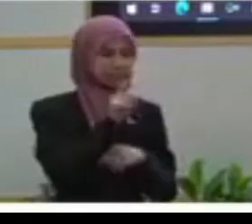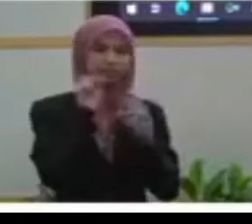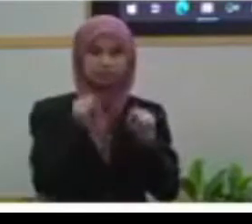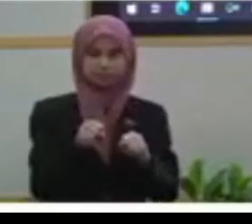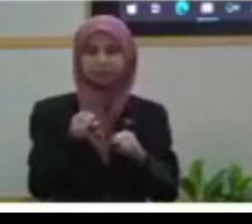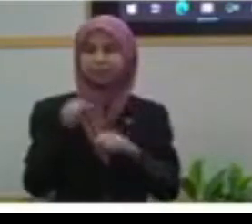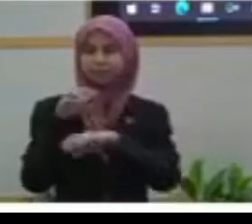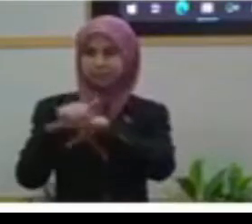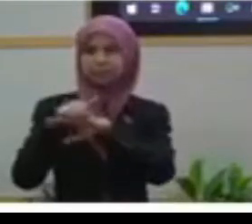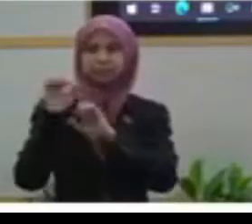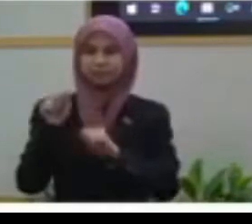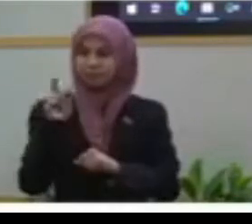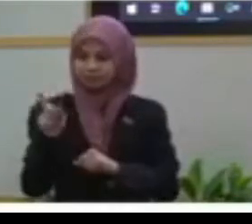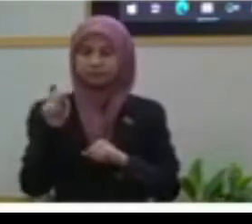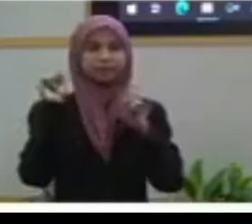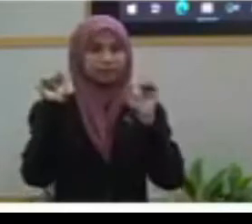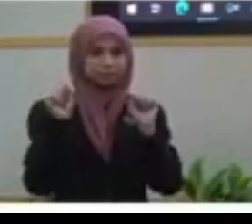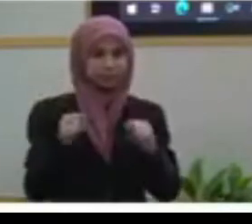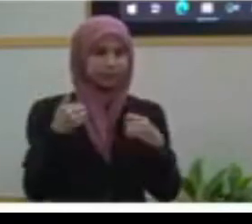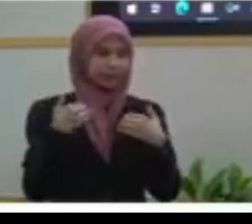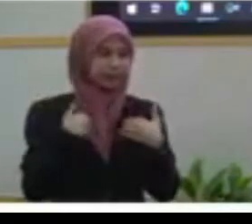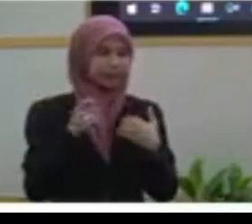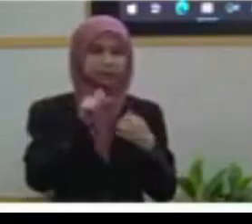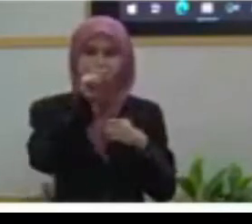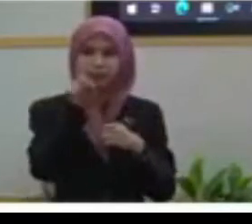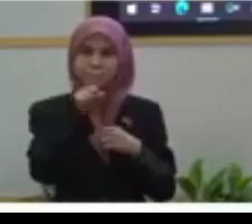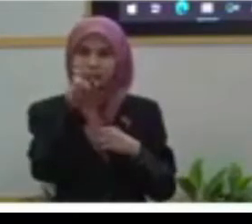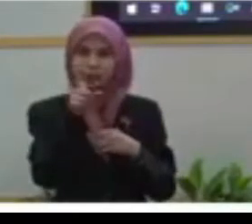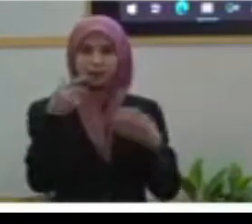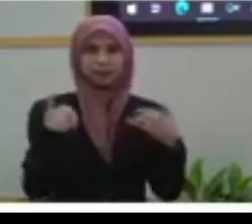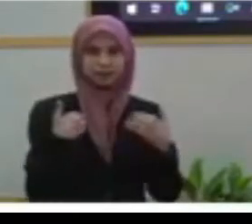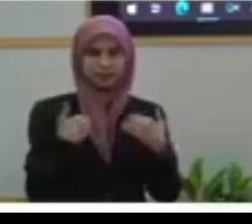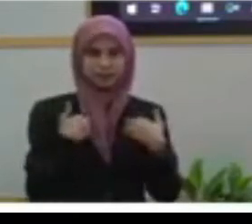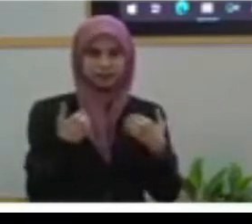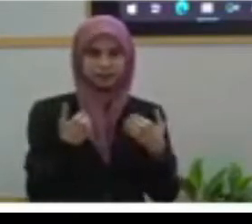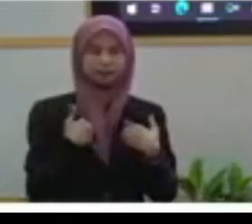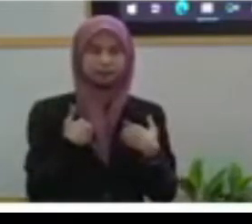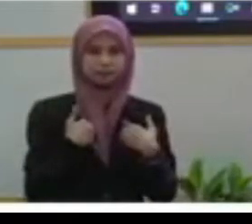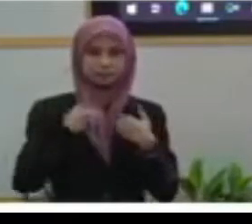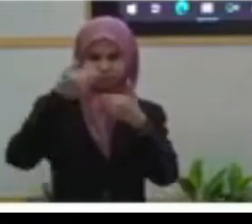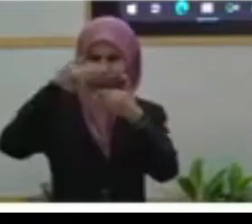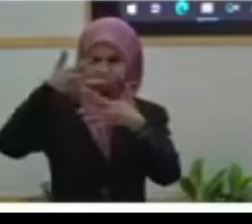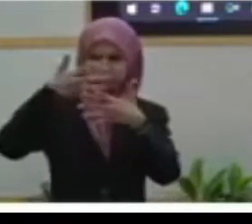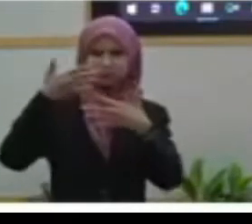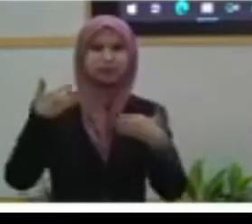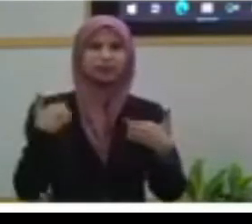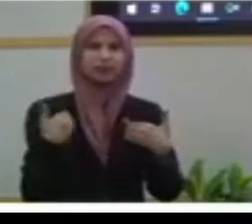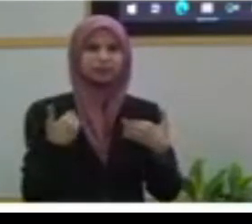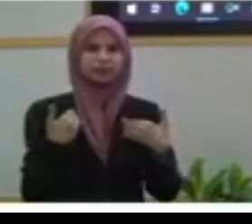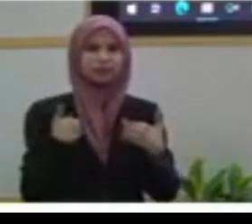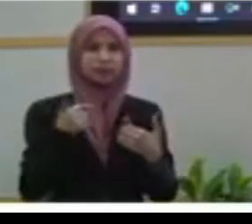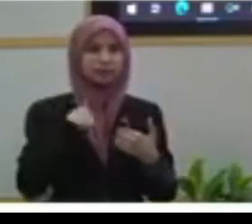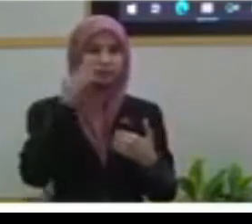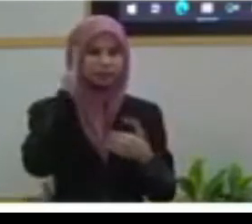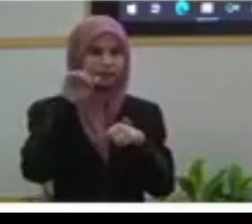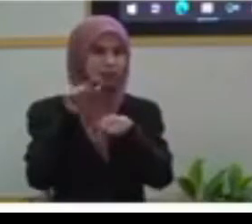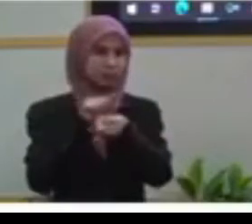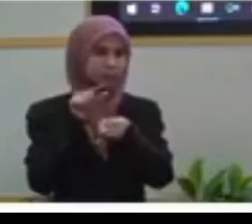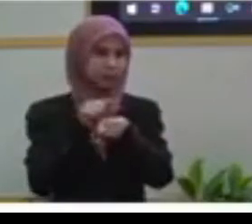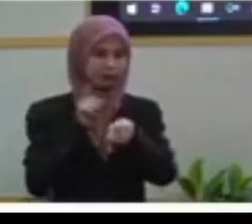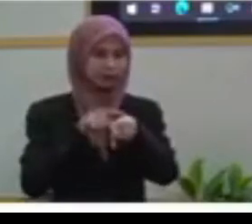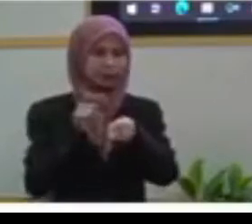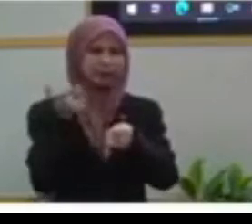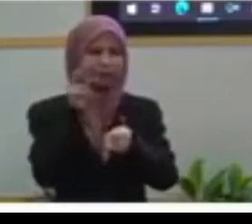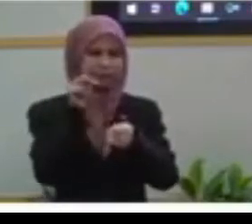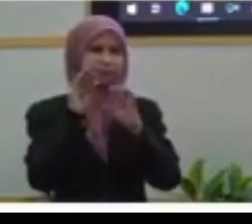button cyber counter, ada button soal selidik bajet MBSP. Soal selidik bajet ni saya akan guna tutorial masa lain.